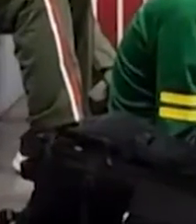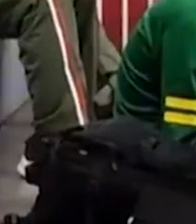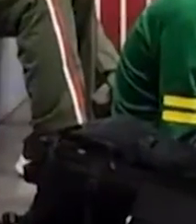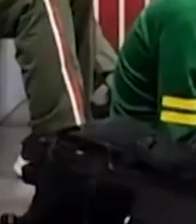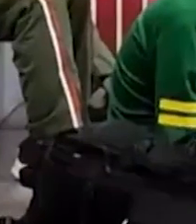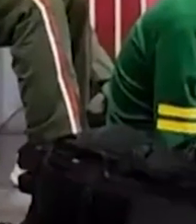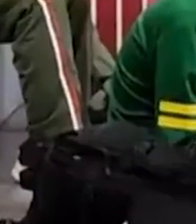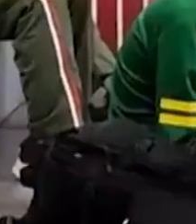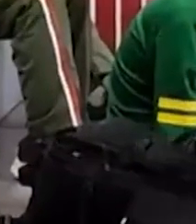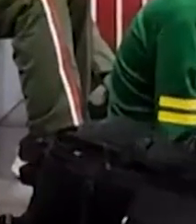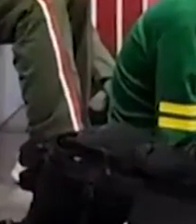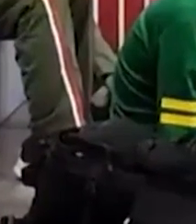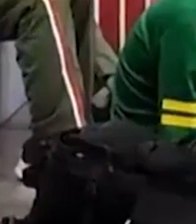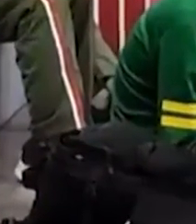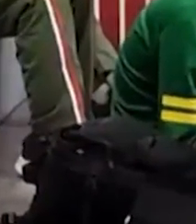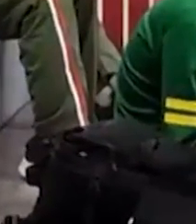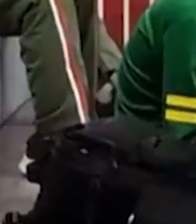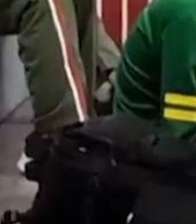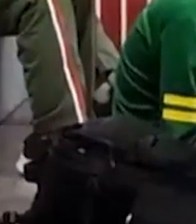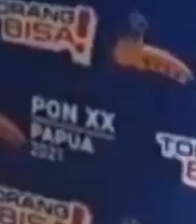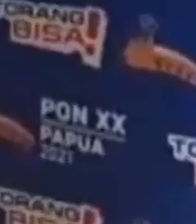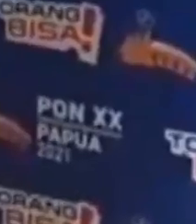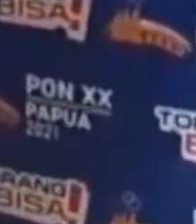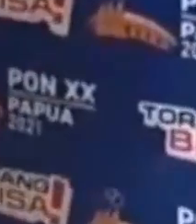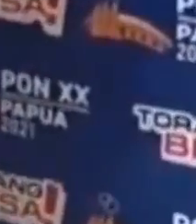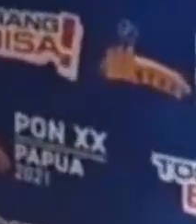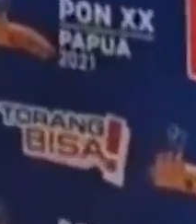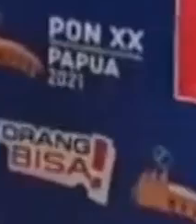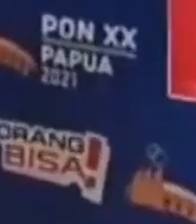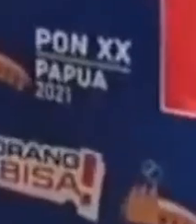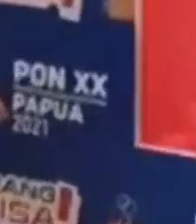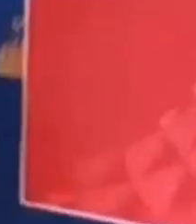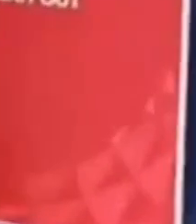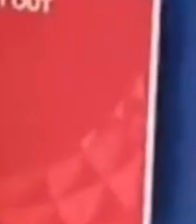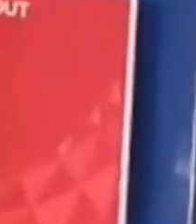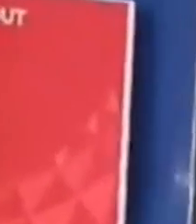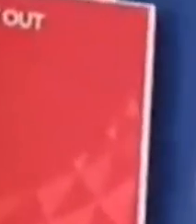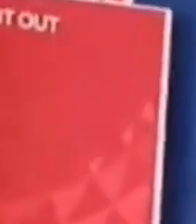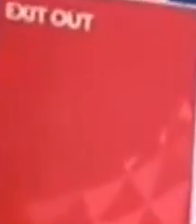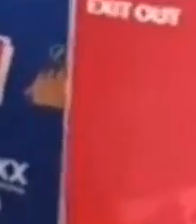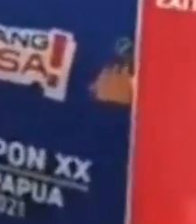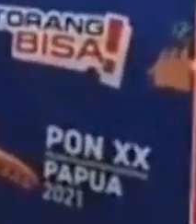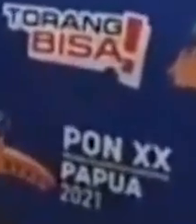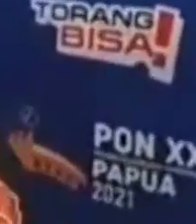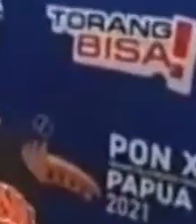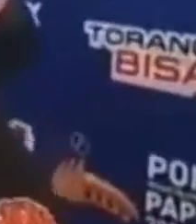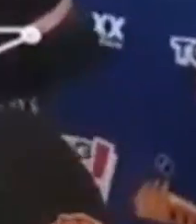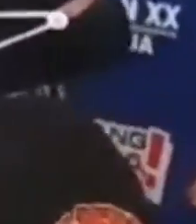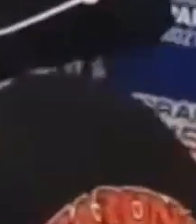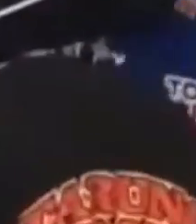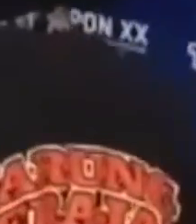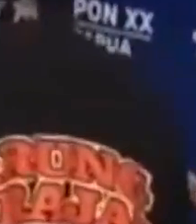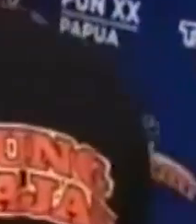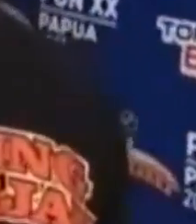mana. Pemerintah daerah setempat akan kembali melakukan tes ulang 5 hari pasca dinyatakan positif dan menelusuri kontak erat dengan